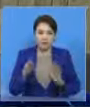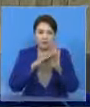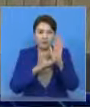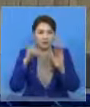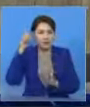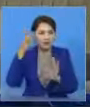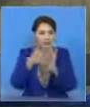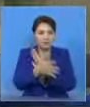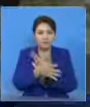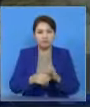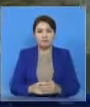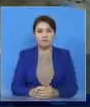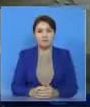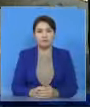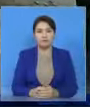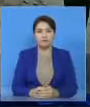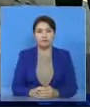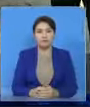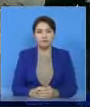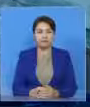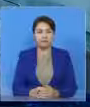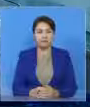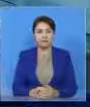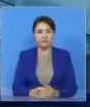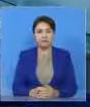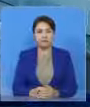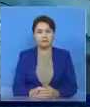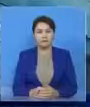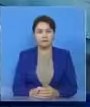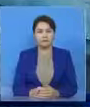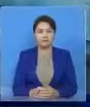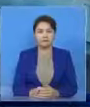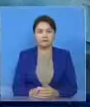ережелерін түсіндіріп жүр. Жансая Абдыкарым, Самат Халекенов, Ақтөбе телеарнасы.